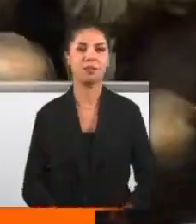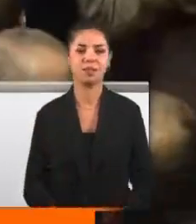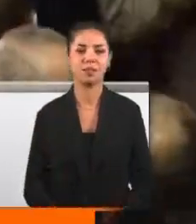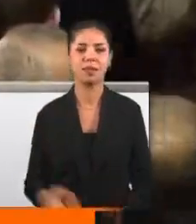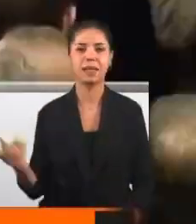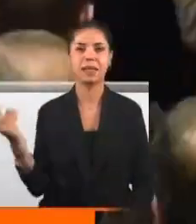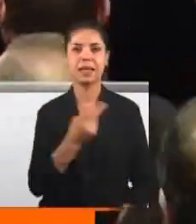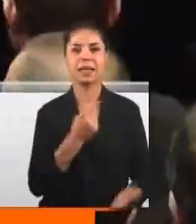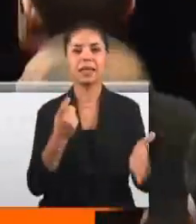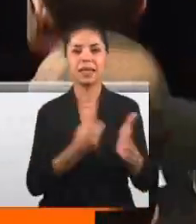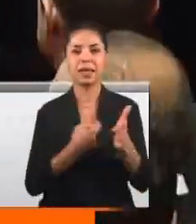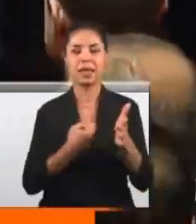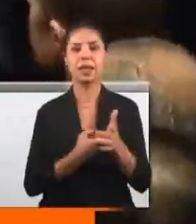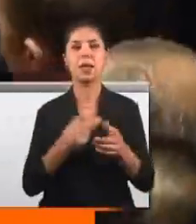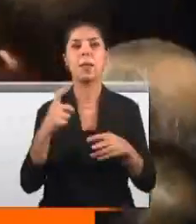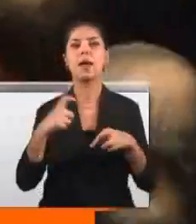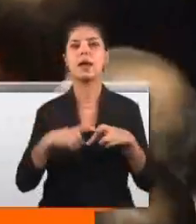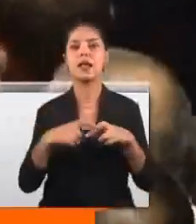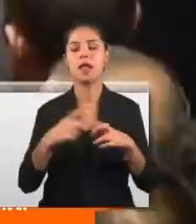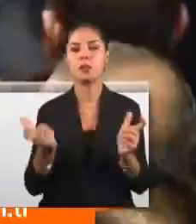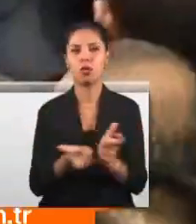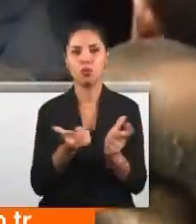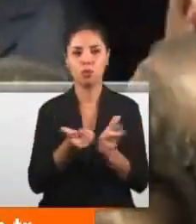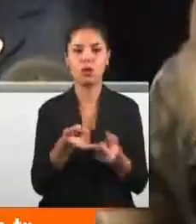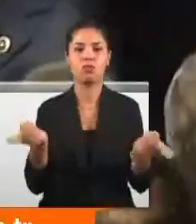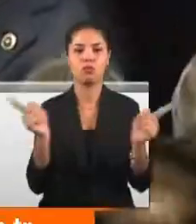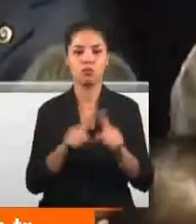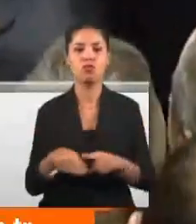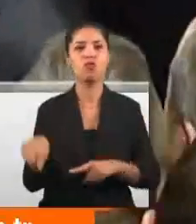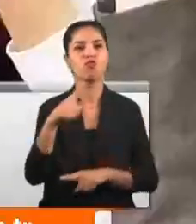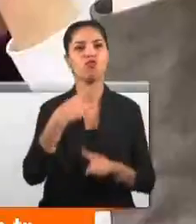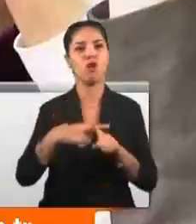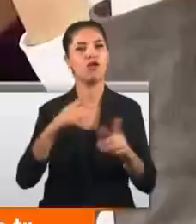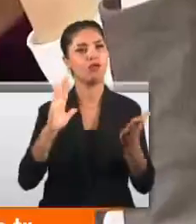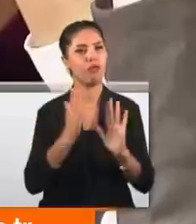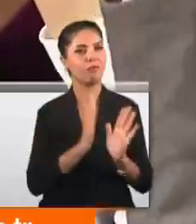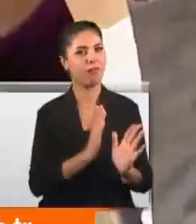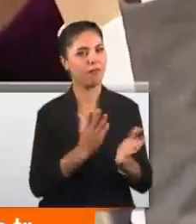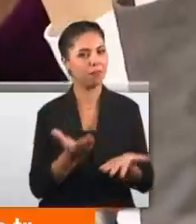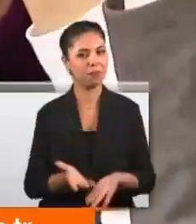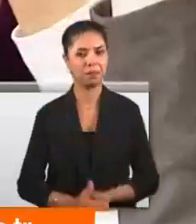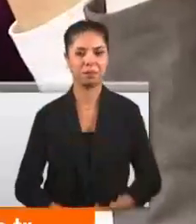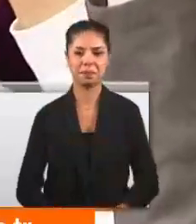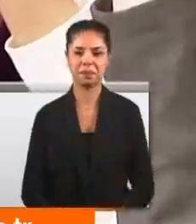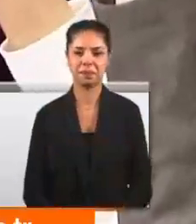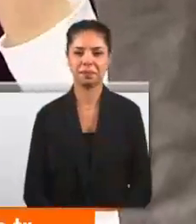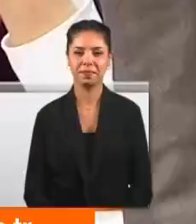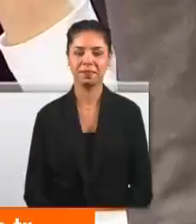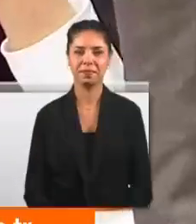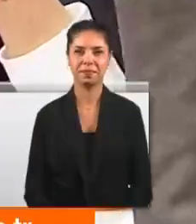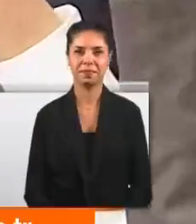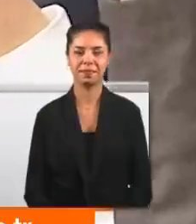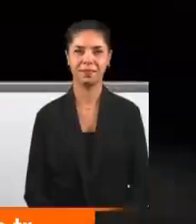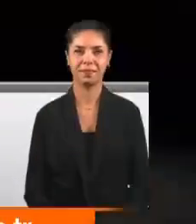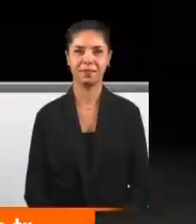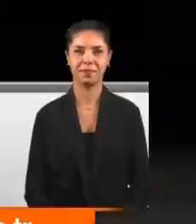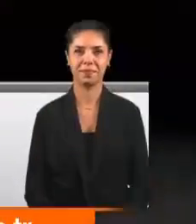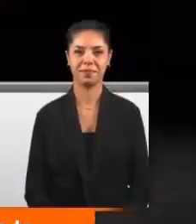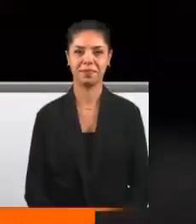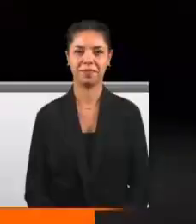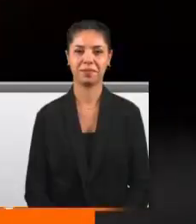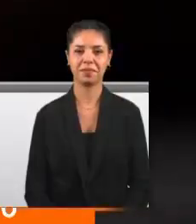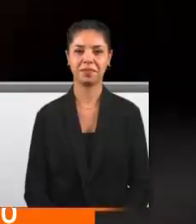İki isim resepsiyonda da bir araya geldi. Ilımlı hava orada da devam etti. Birbirimizi kırmıyoruz inşallah. Yok yok efendim. Üzülme,